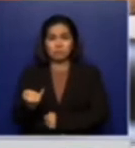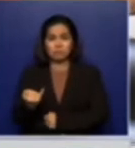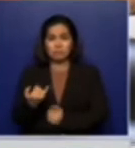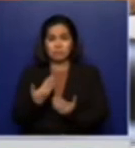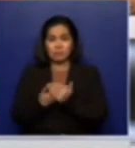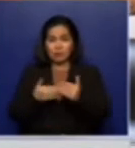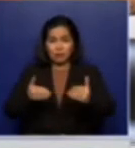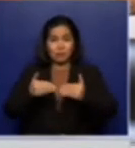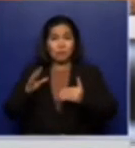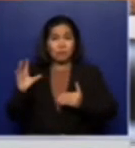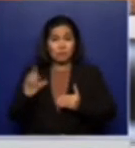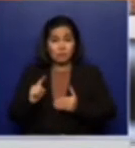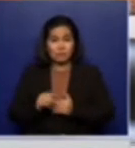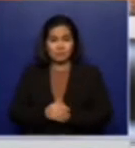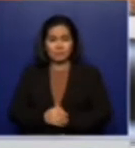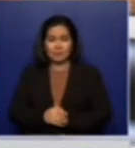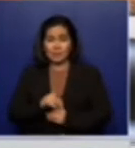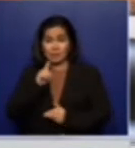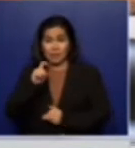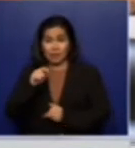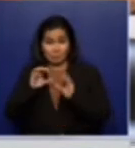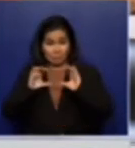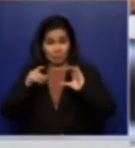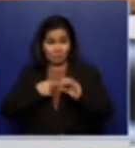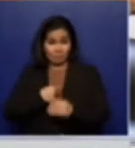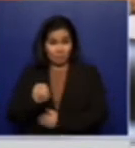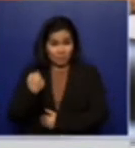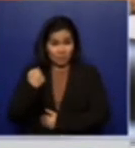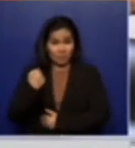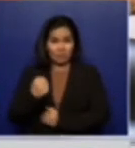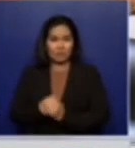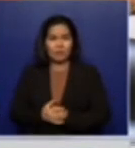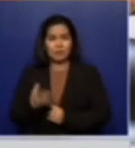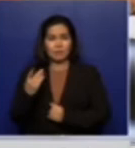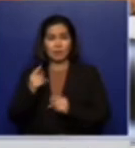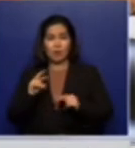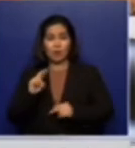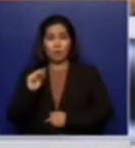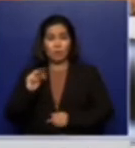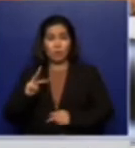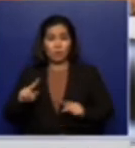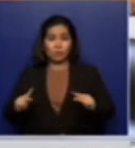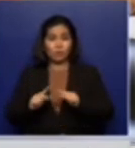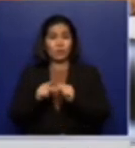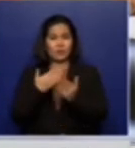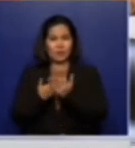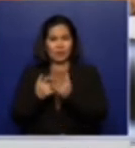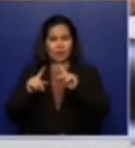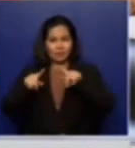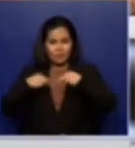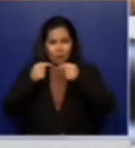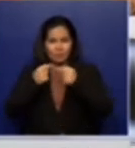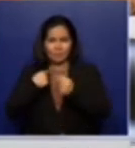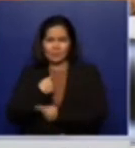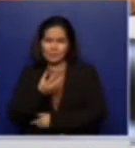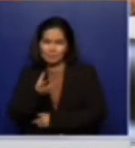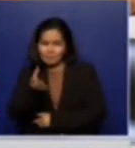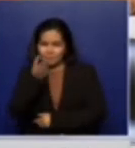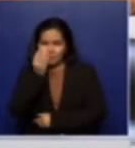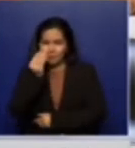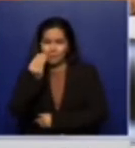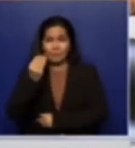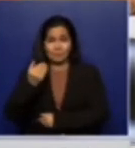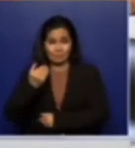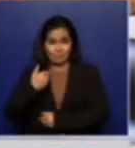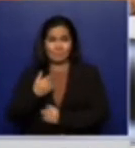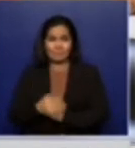นี้แน่ใจเหรอครับเมื่อวานท่านรัฐมนตรีครั้งนั้นตอบนะผมก็ฟังเผินๆลึกไม่ลึกไม่ท่านคง